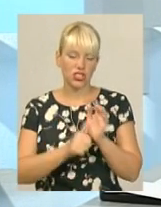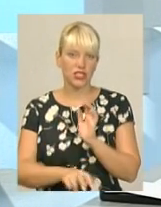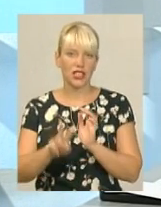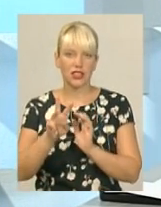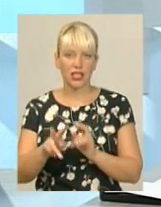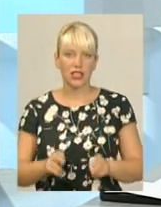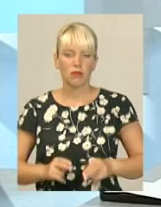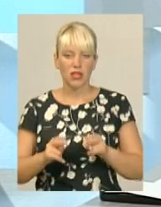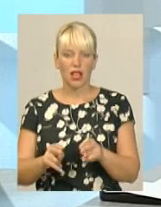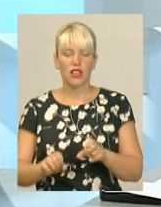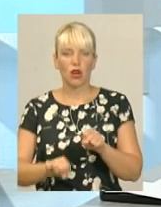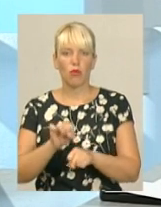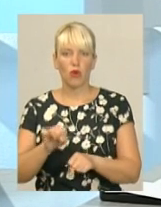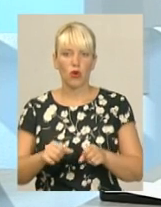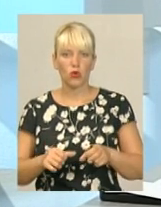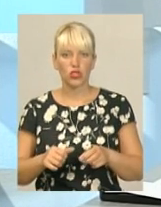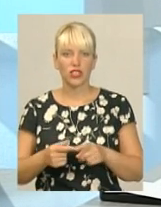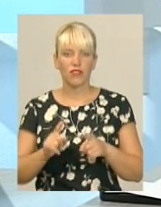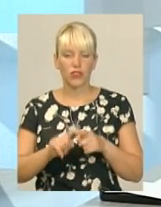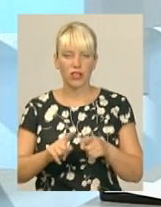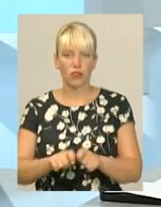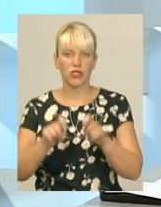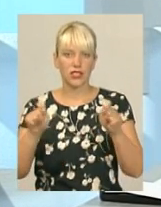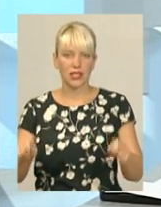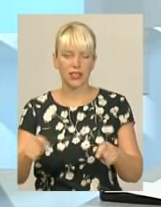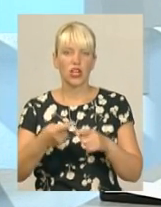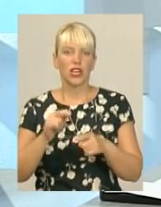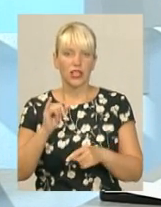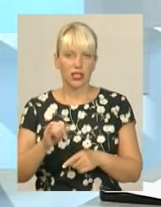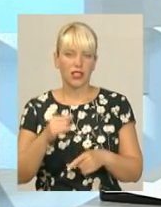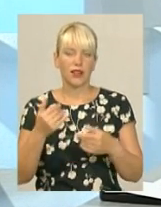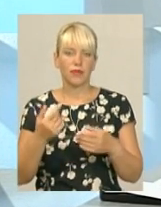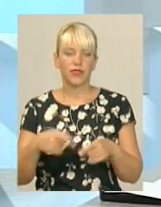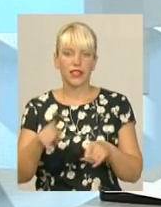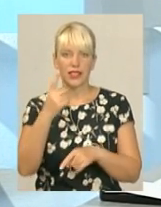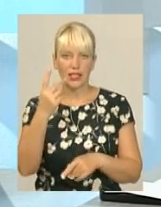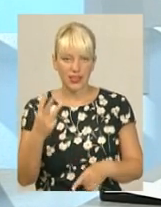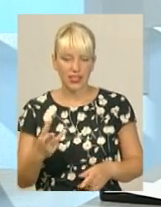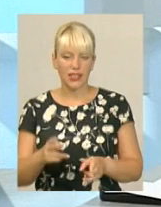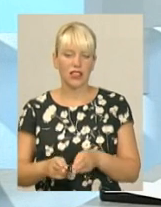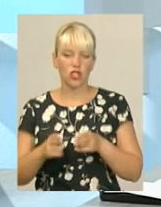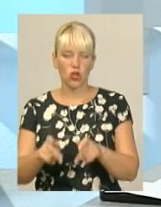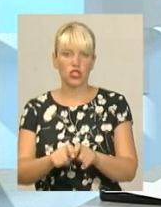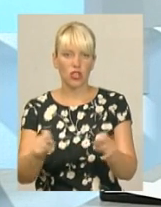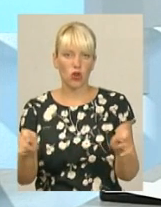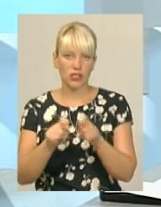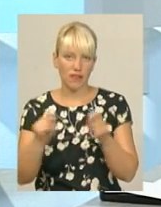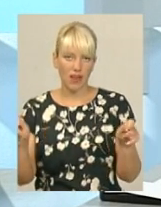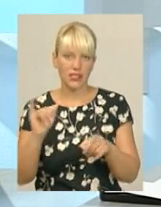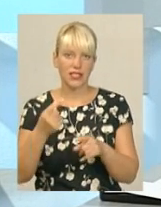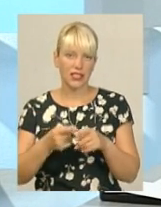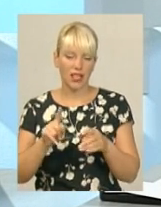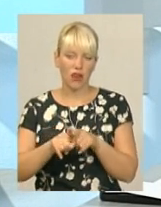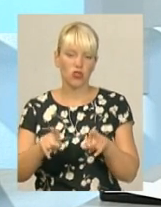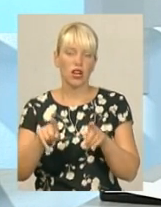2263 кримінальних правопорушення розкрито. Таким чином, третина злочинів розкривається, і це також входить в